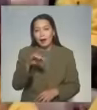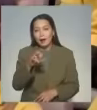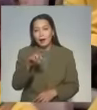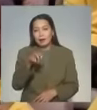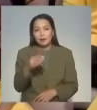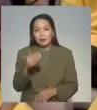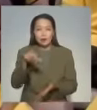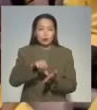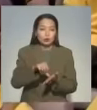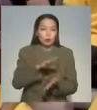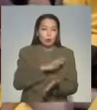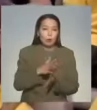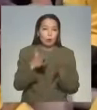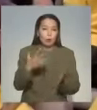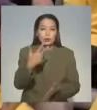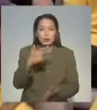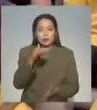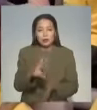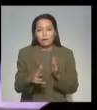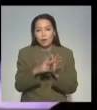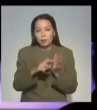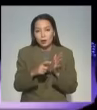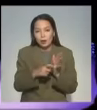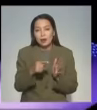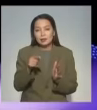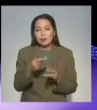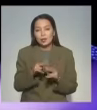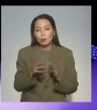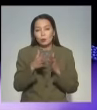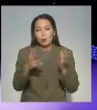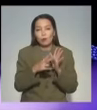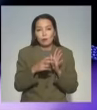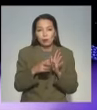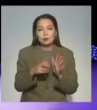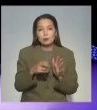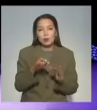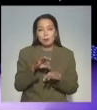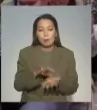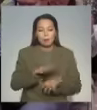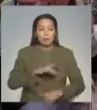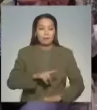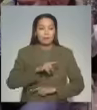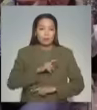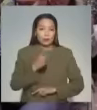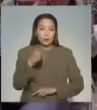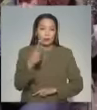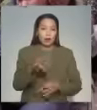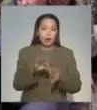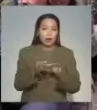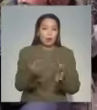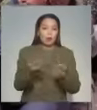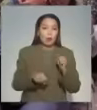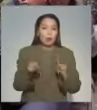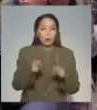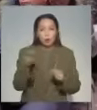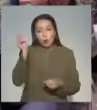ней приняли участие более 30 тысяч восьмиклассников, из которых более 800 прошли в финал. 120 олимпиадников получили возможность